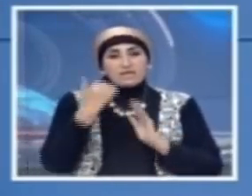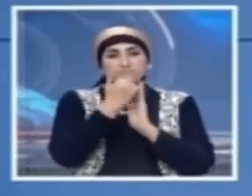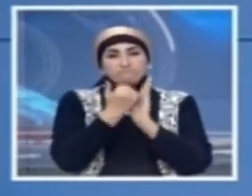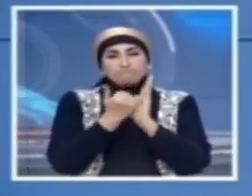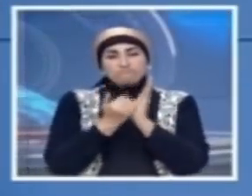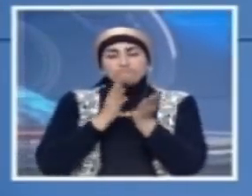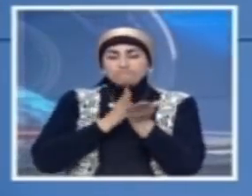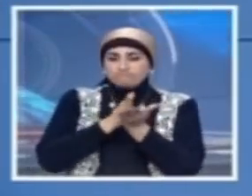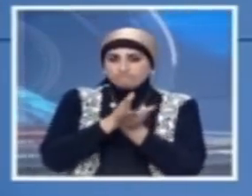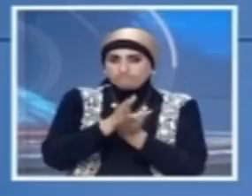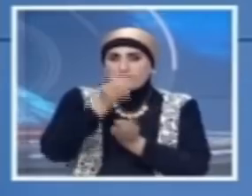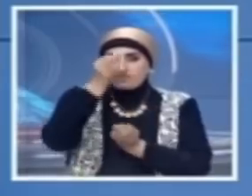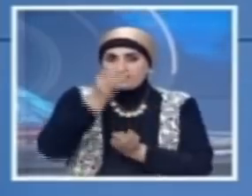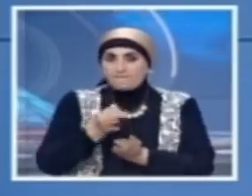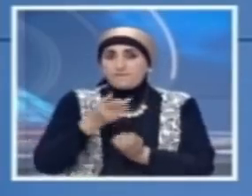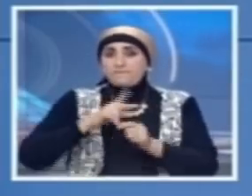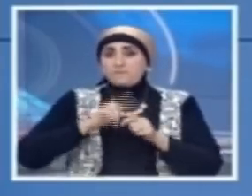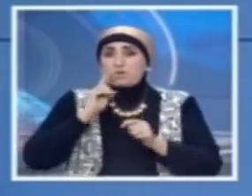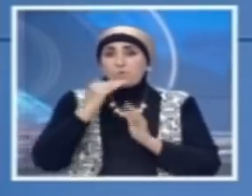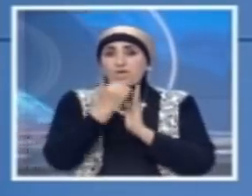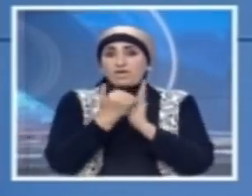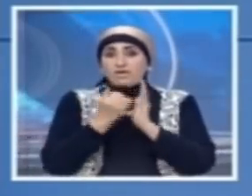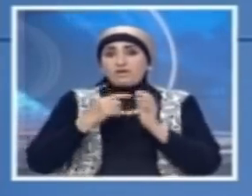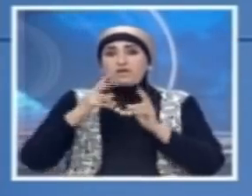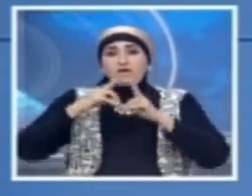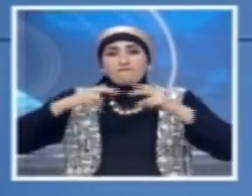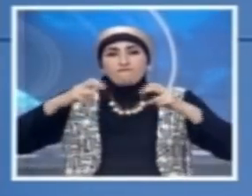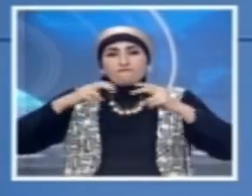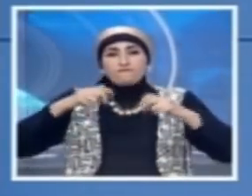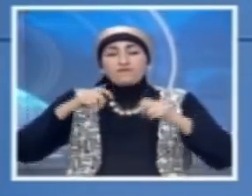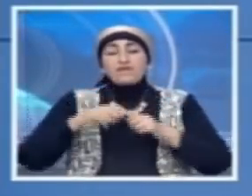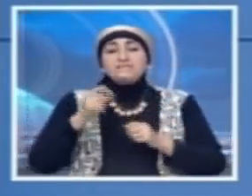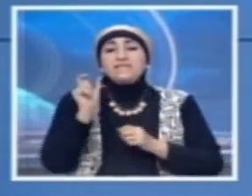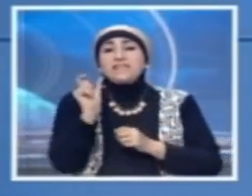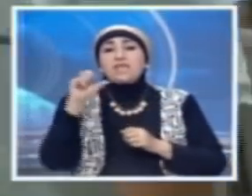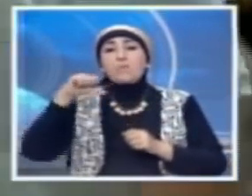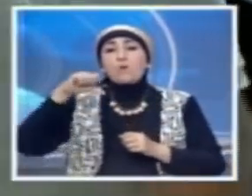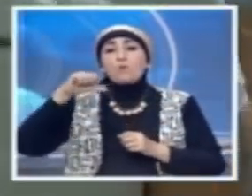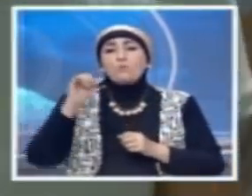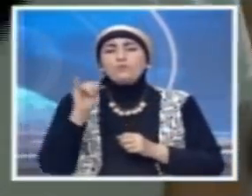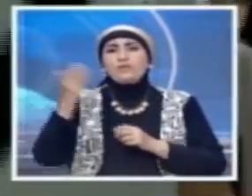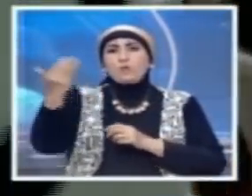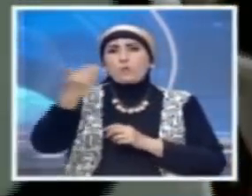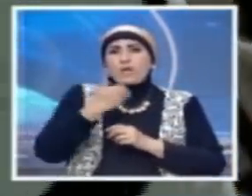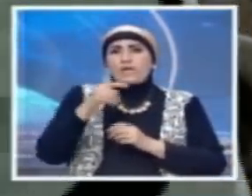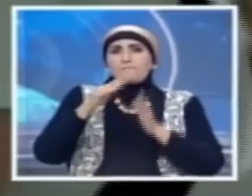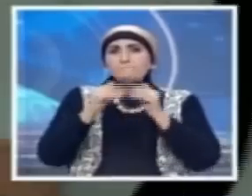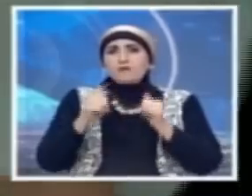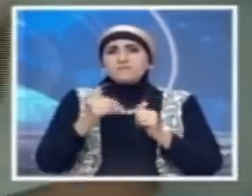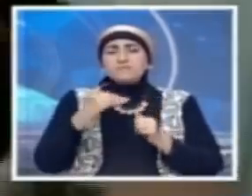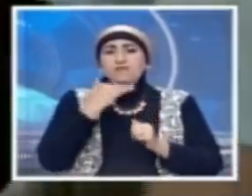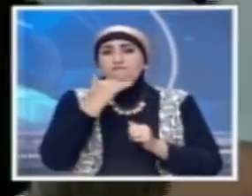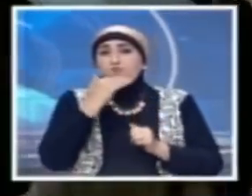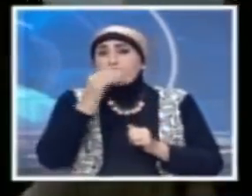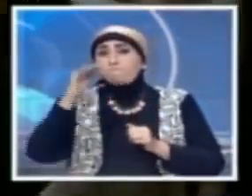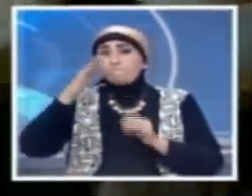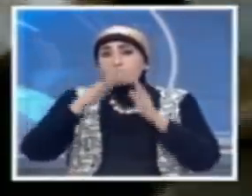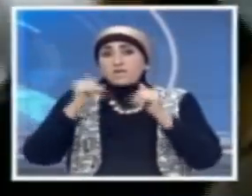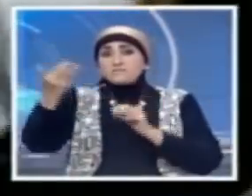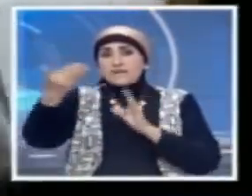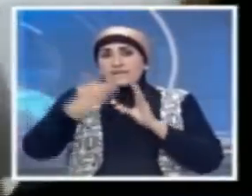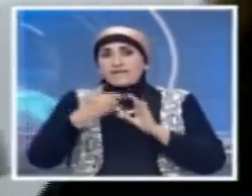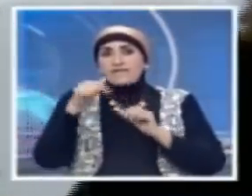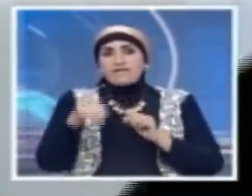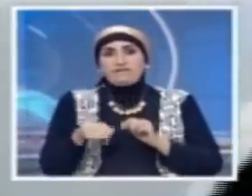تلك الإجراءات والتي تتضمن إجراء فحص الحمض النووي السريع لجميع الوافدين سواء من المصريين أو غير